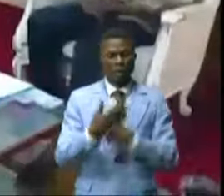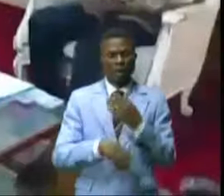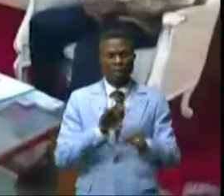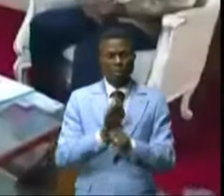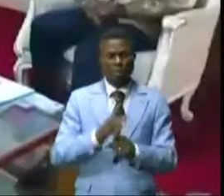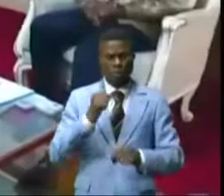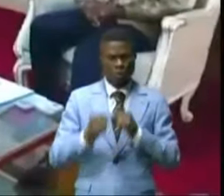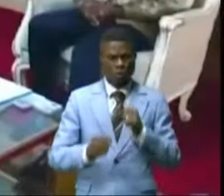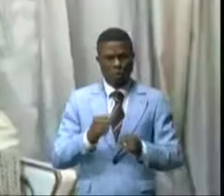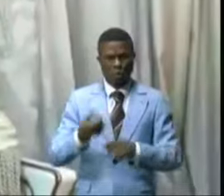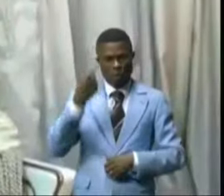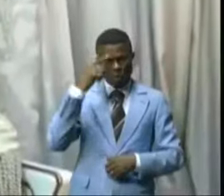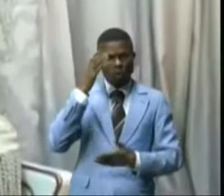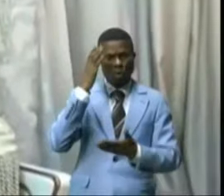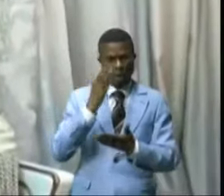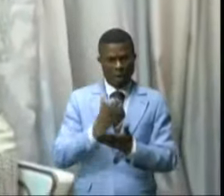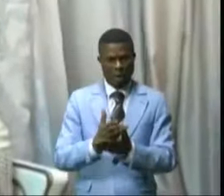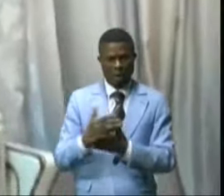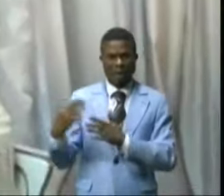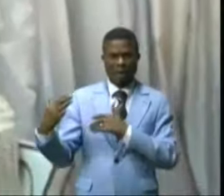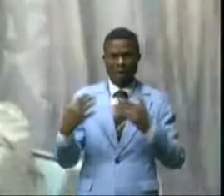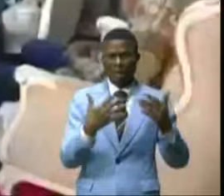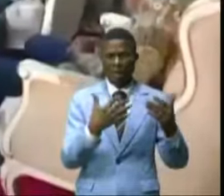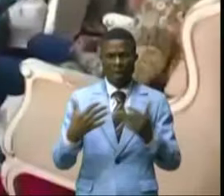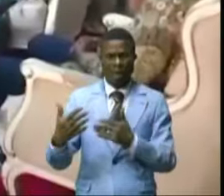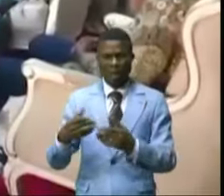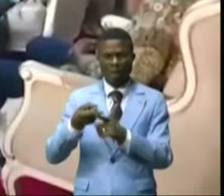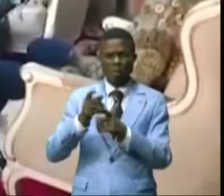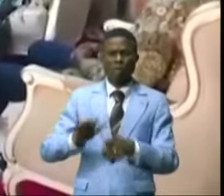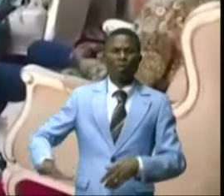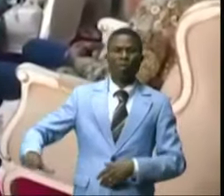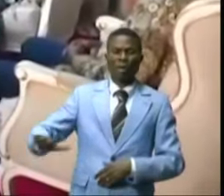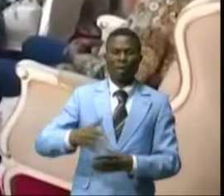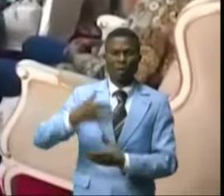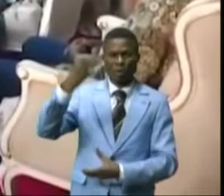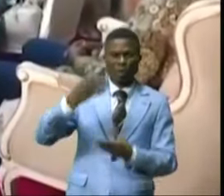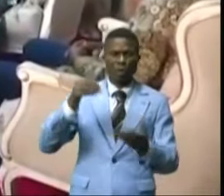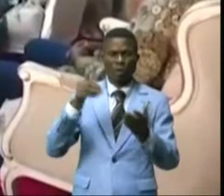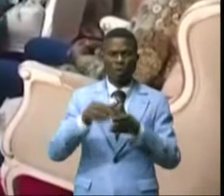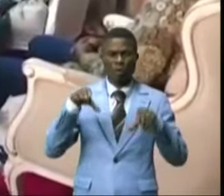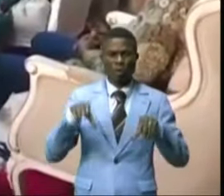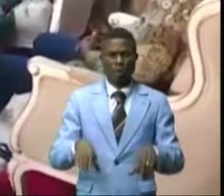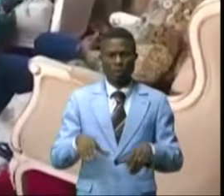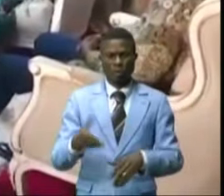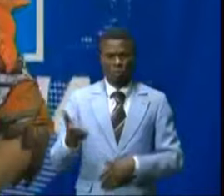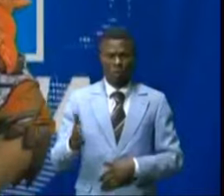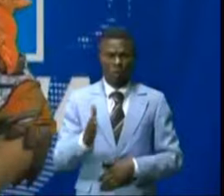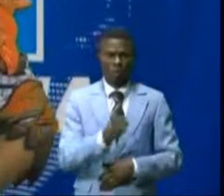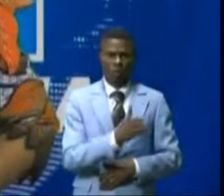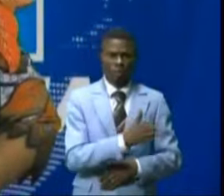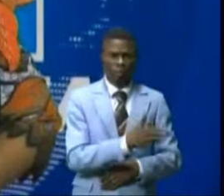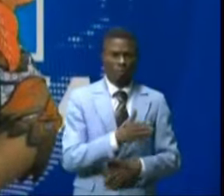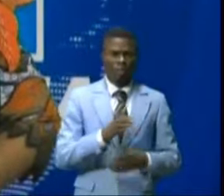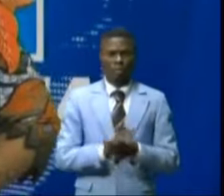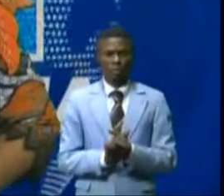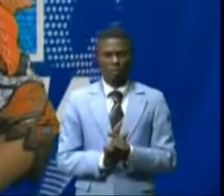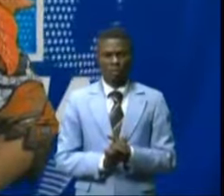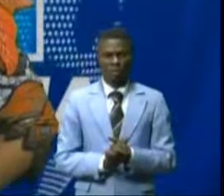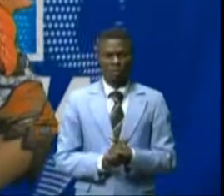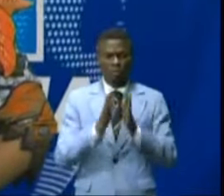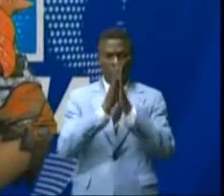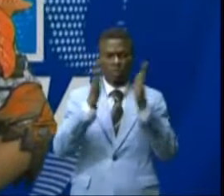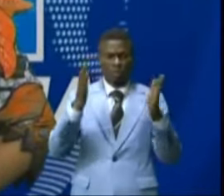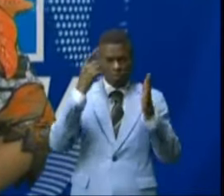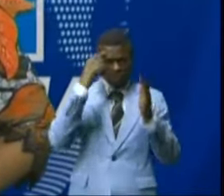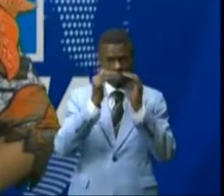aucun effort pour mettre fin à l'aventure belliqueuse du Rwanda contre le Congo démocratique. Une messe pour